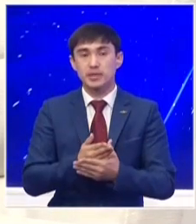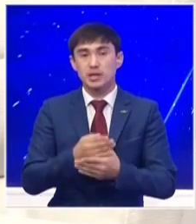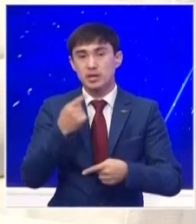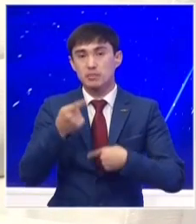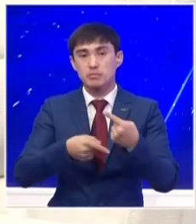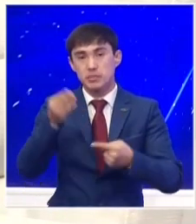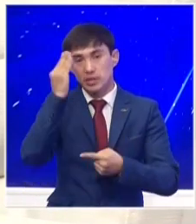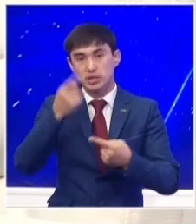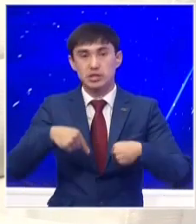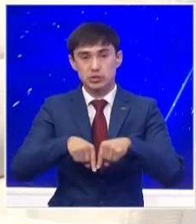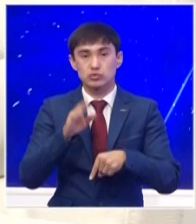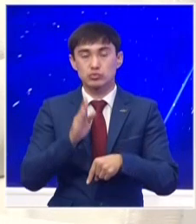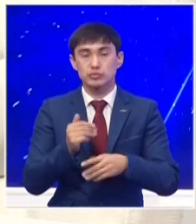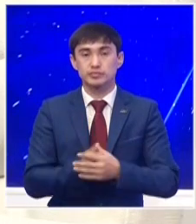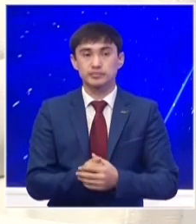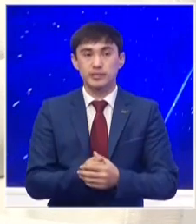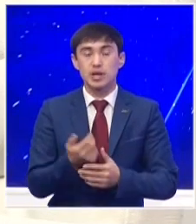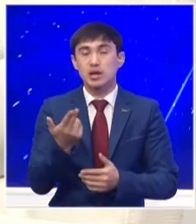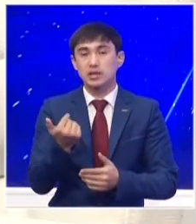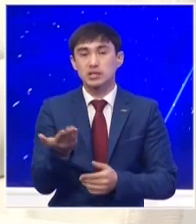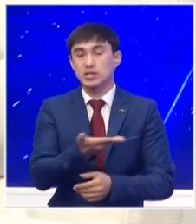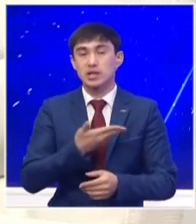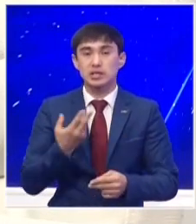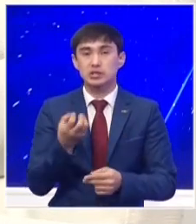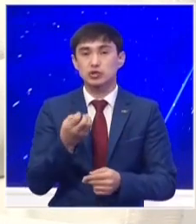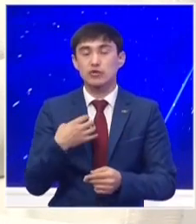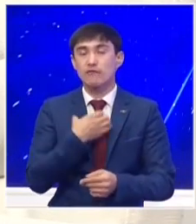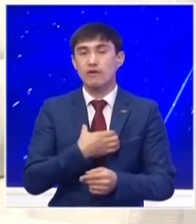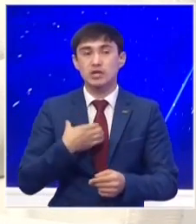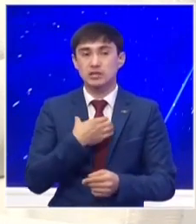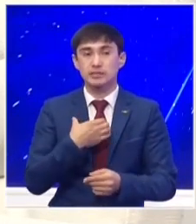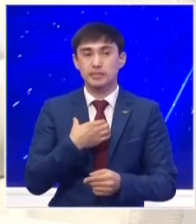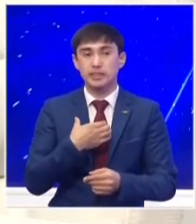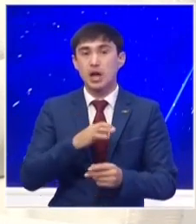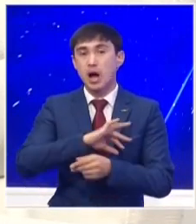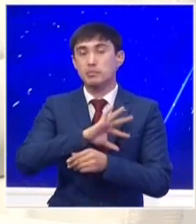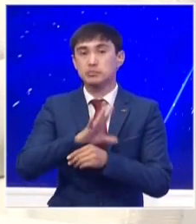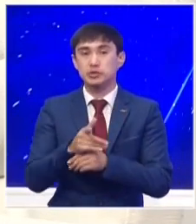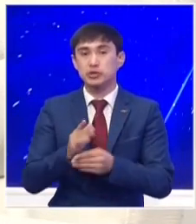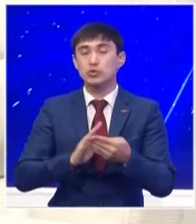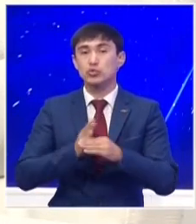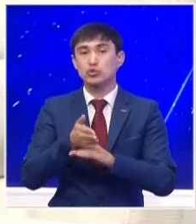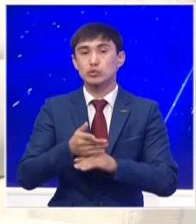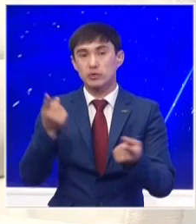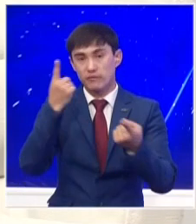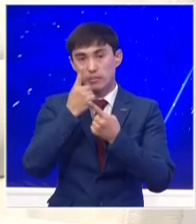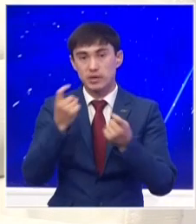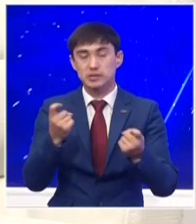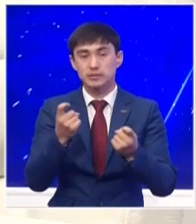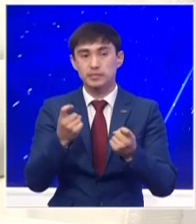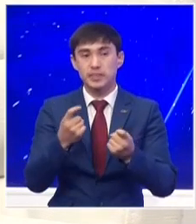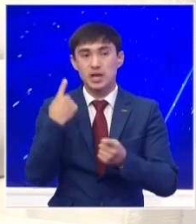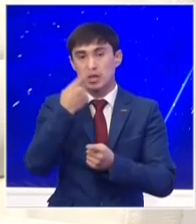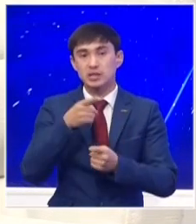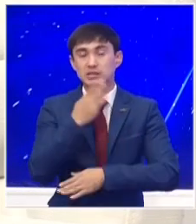и организационно. И, конечно, для нас еще важно обеспечение доступа к информации лиц